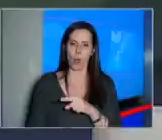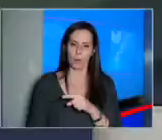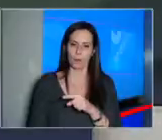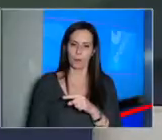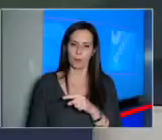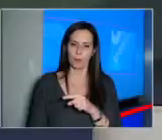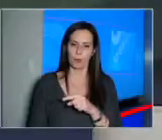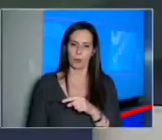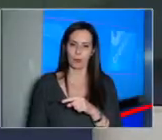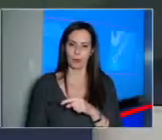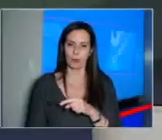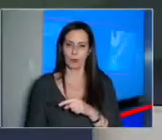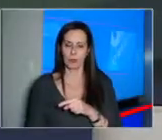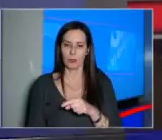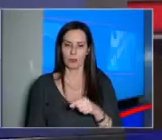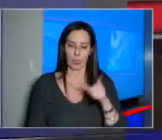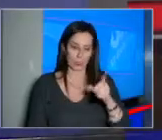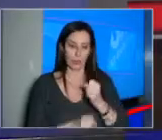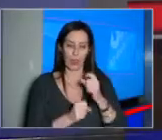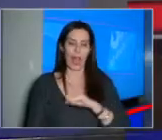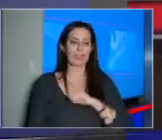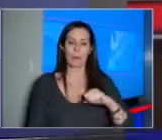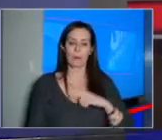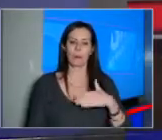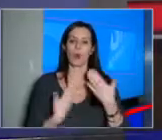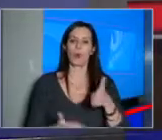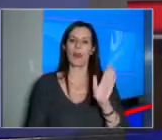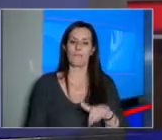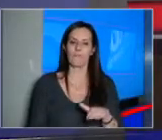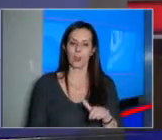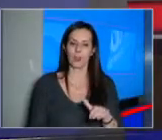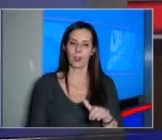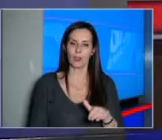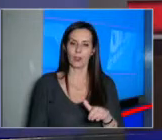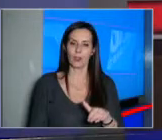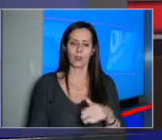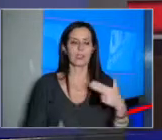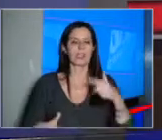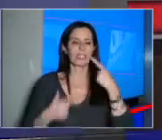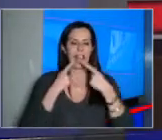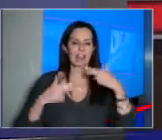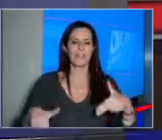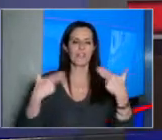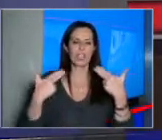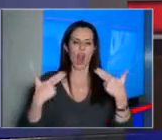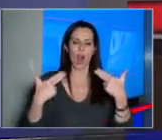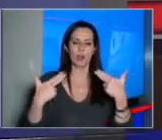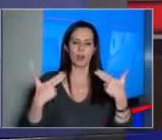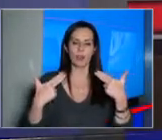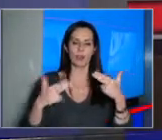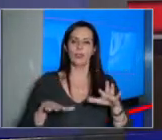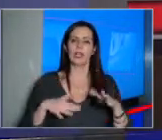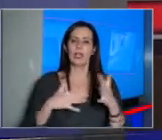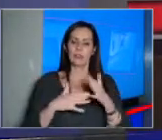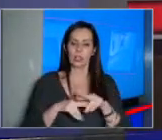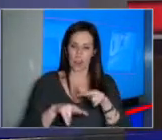רק רגע, הם עצמאים לחלוטין, הם מאפשרים אפילו וידאו קונפרנס, זאת אומרת אפשרות לבחון